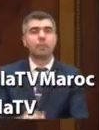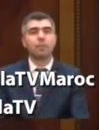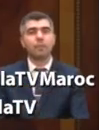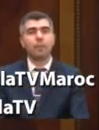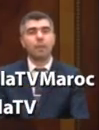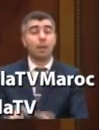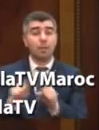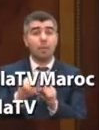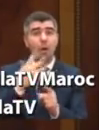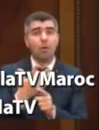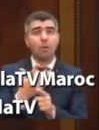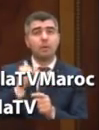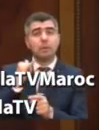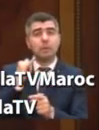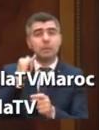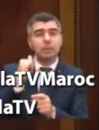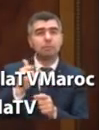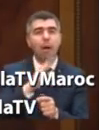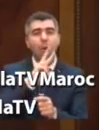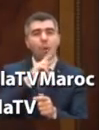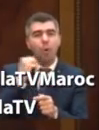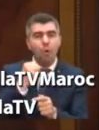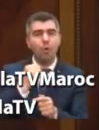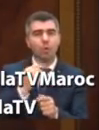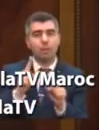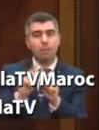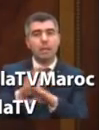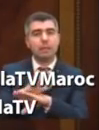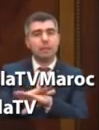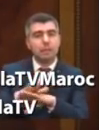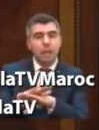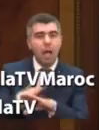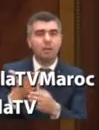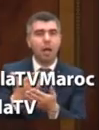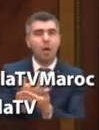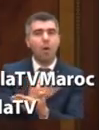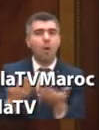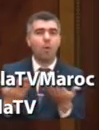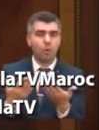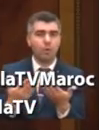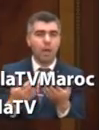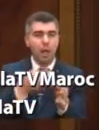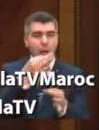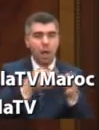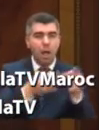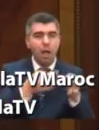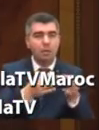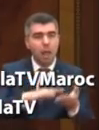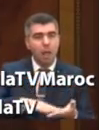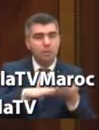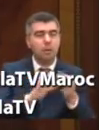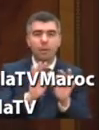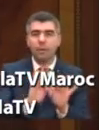الشعب أن يجتر تبعات مثل هذه السياسات التي تكيل الكيل بمكيالين وتنتصر